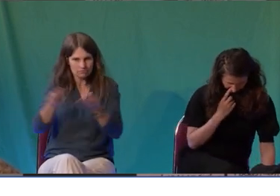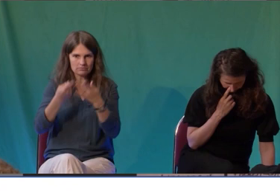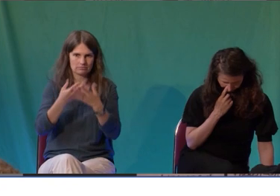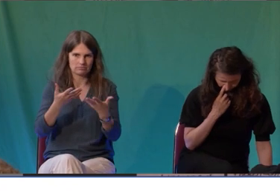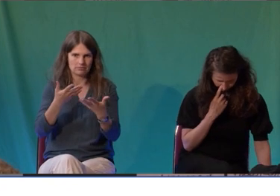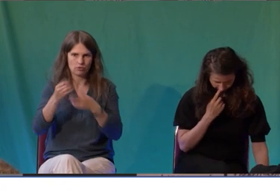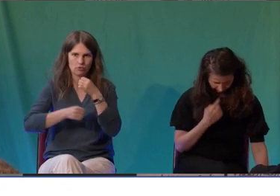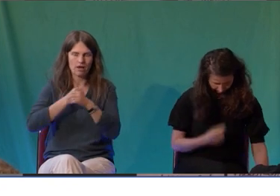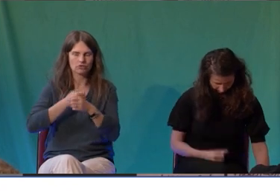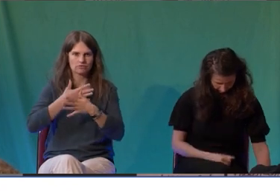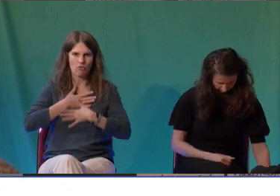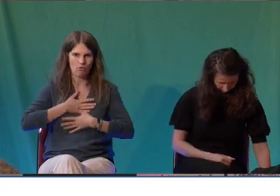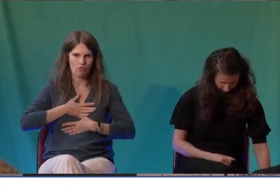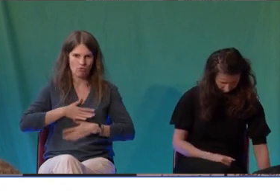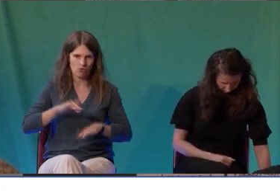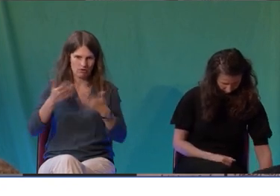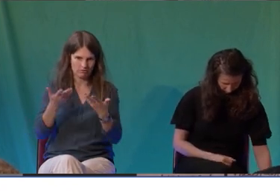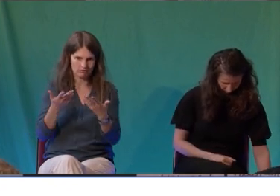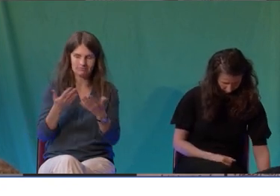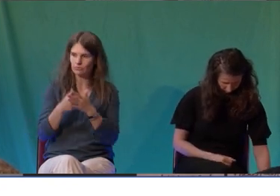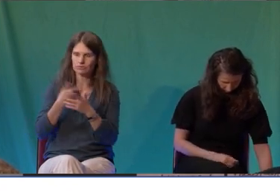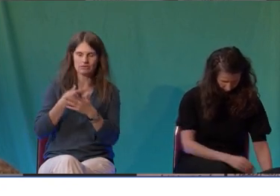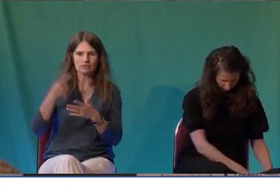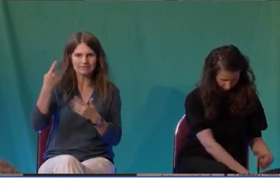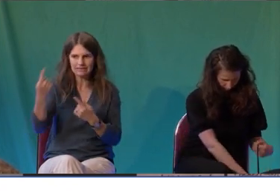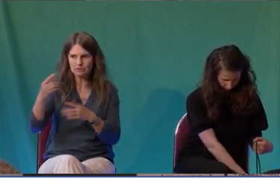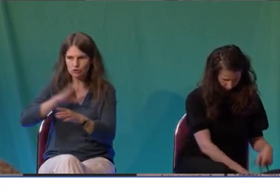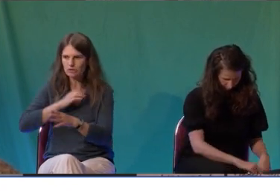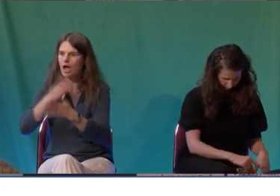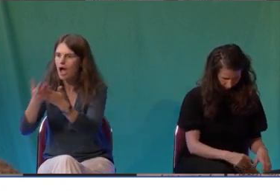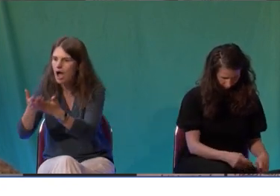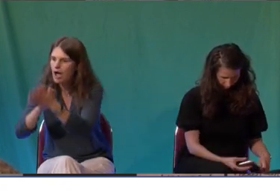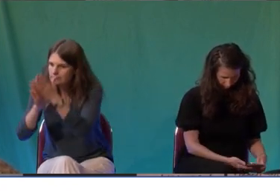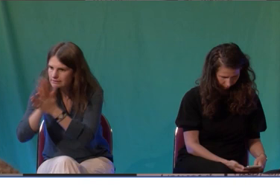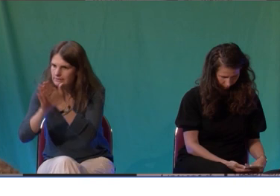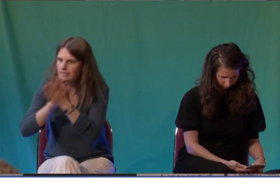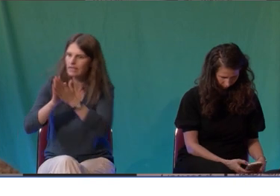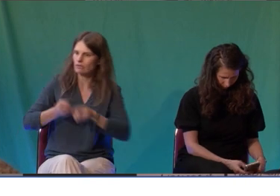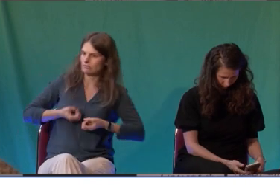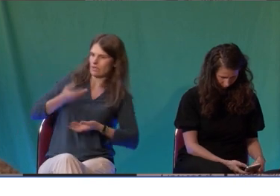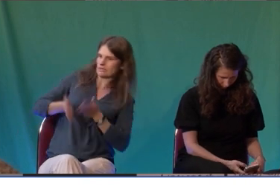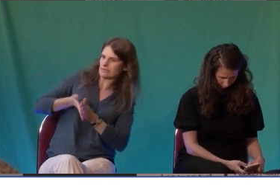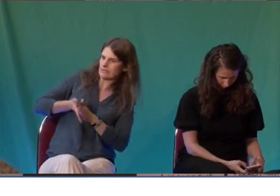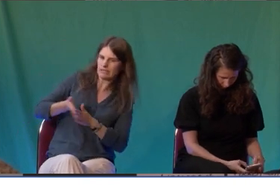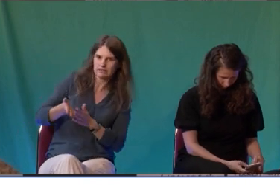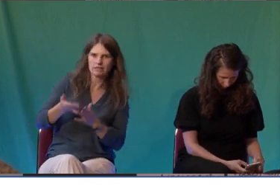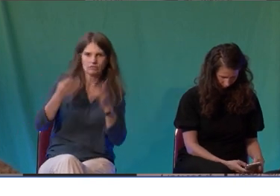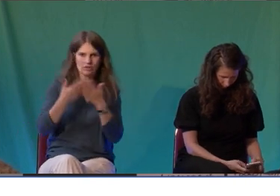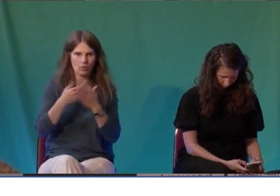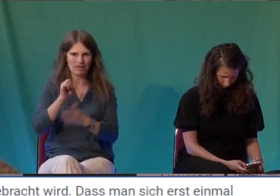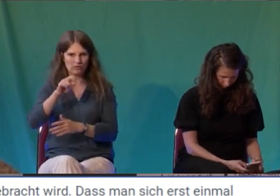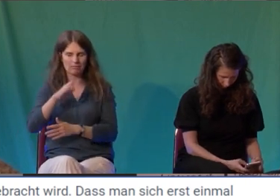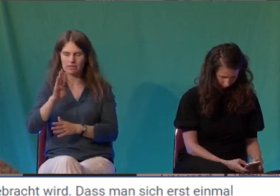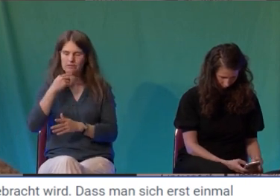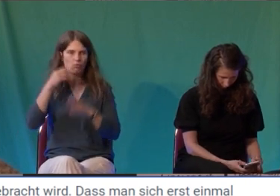die Möglichkeit bekommt von sich zu erzählen und das wurde auch noch mal herausgestellt wie wichtig auch die iotb gar nicht so